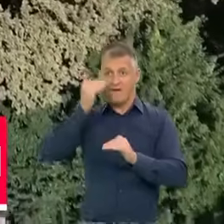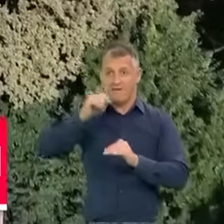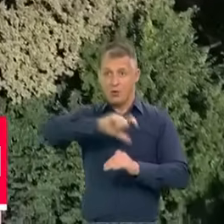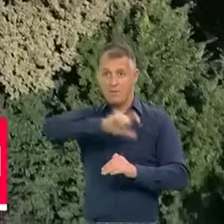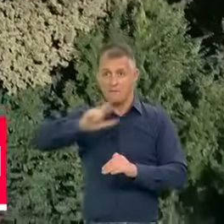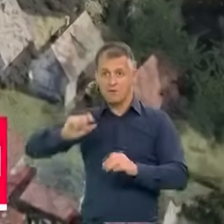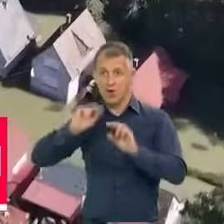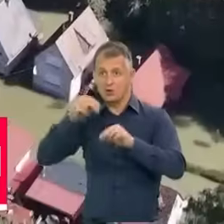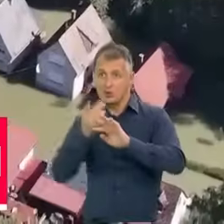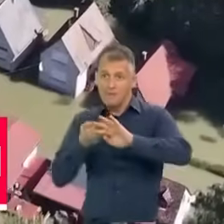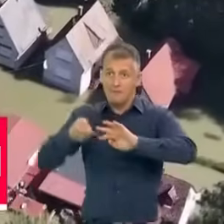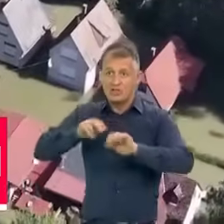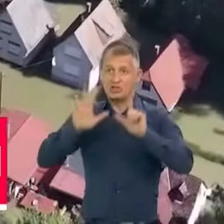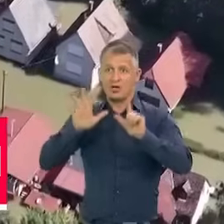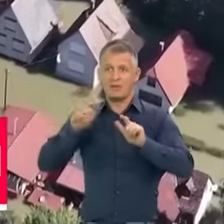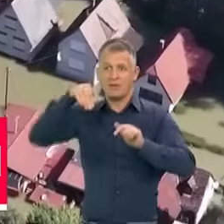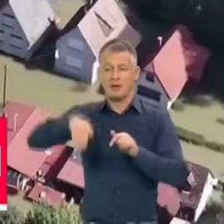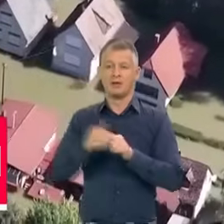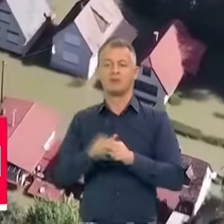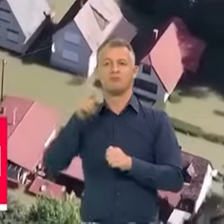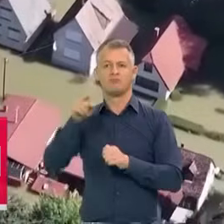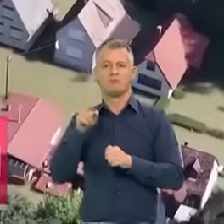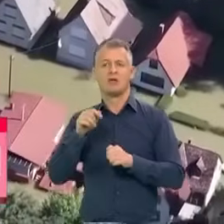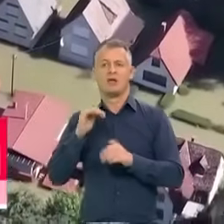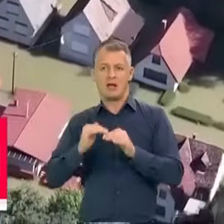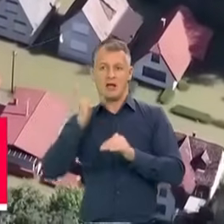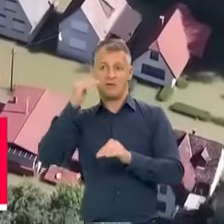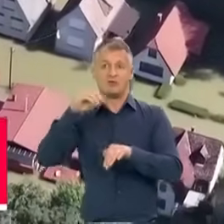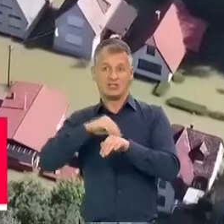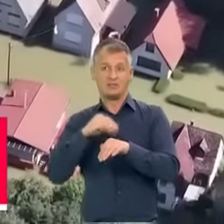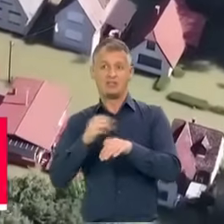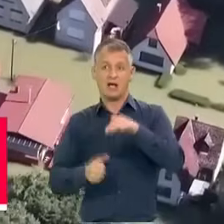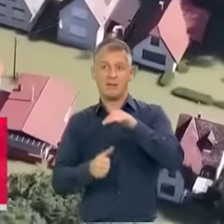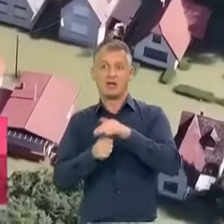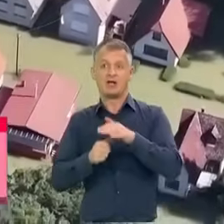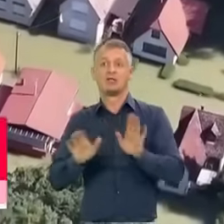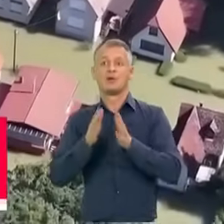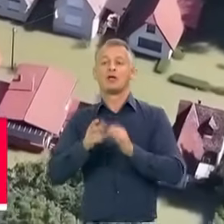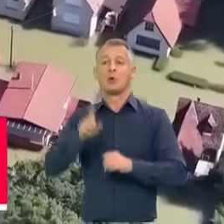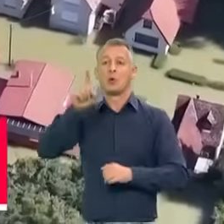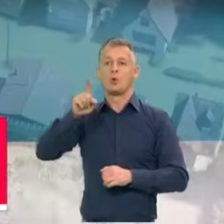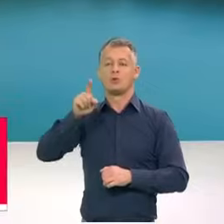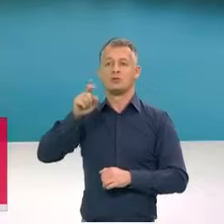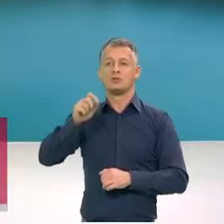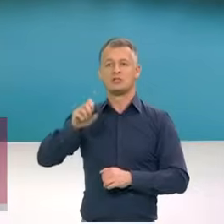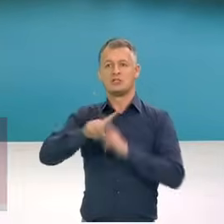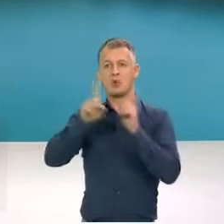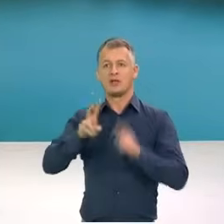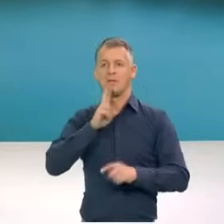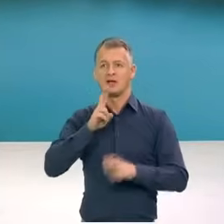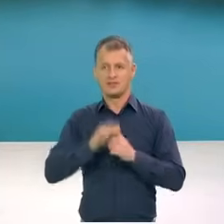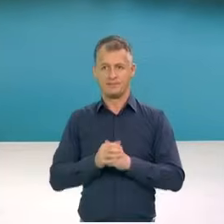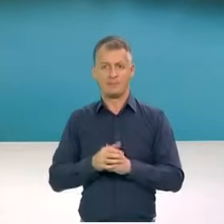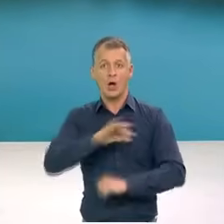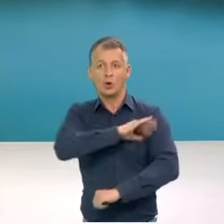7 m la Belgrad debitul crescut al Dunării își va face simțită prezența încă de marți și